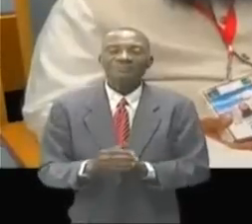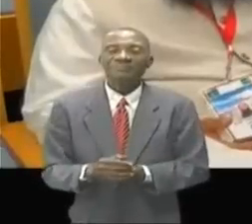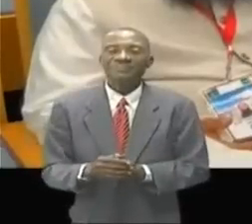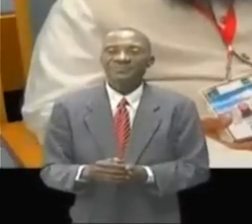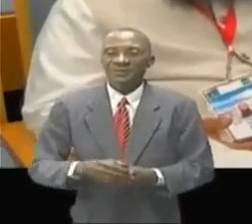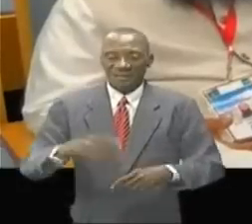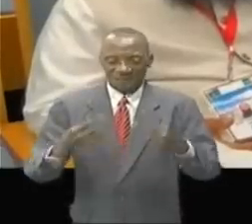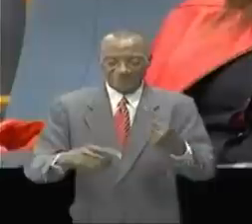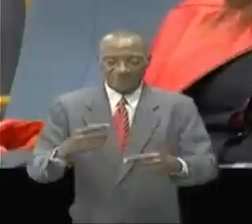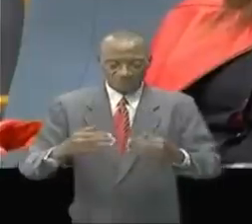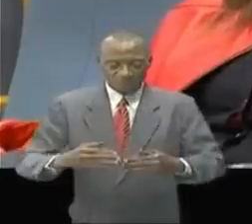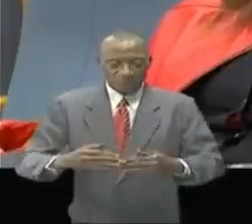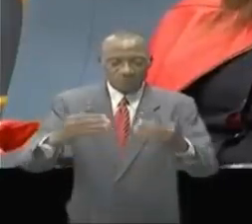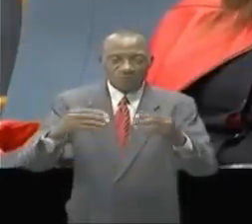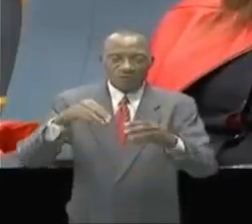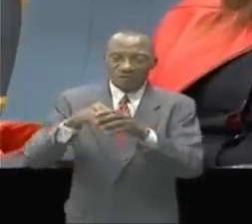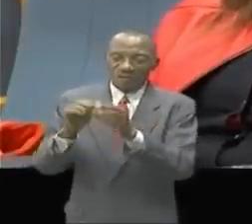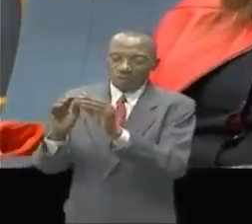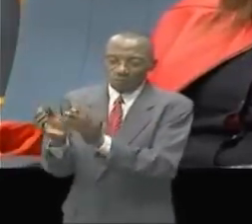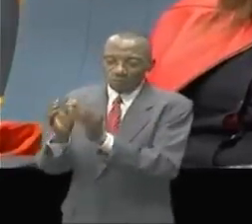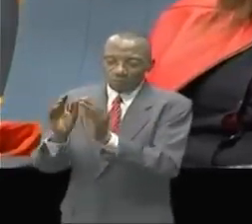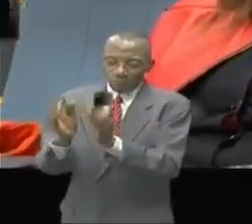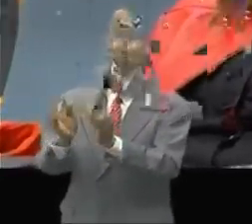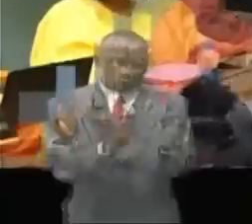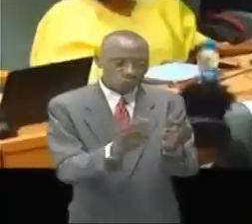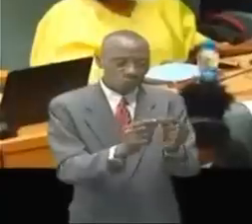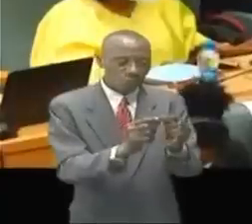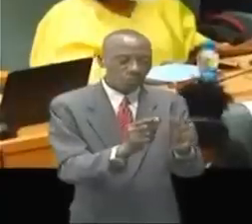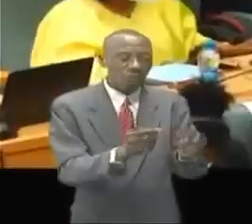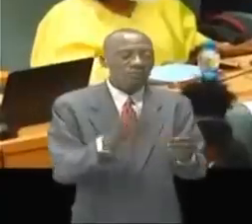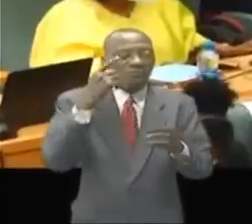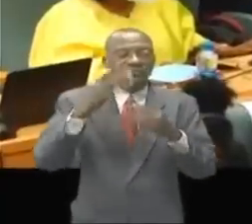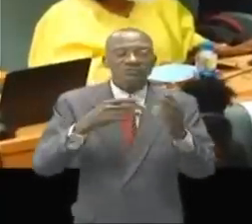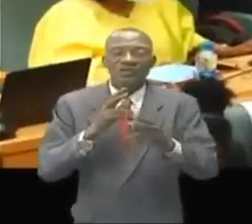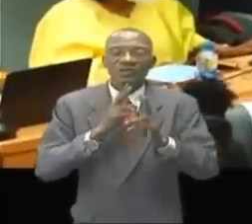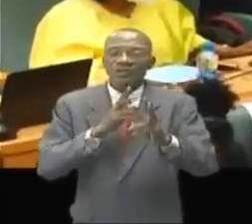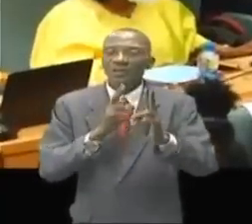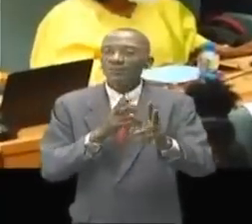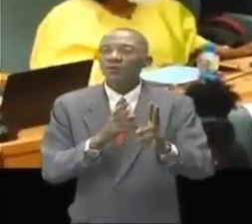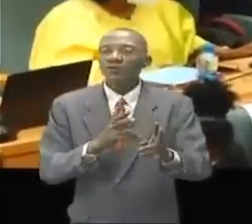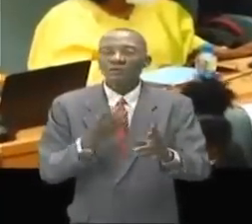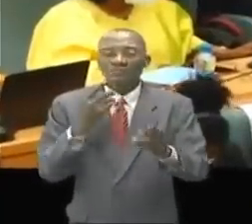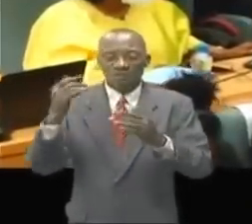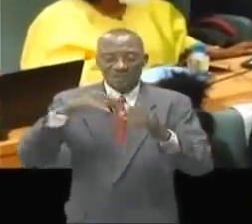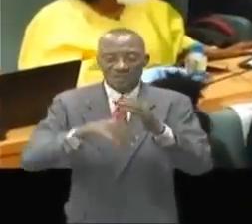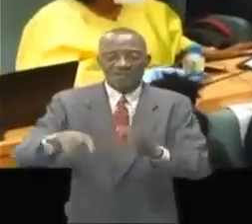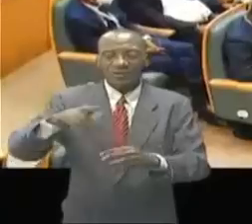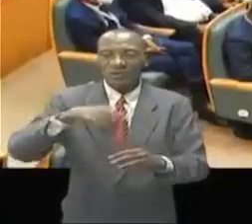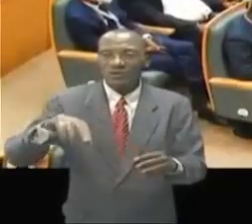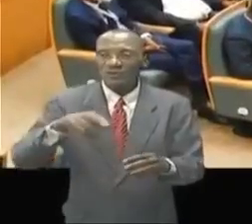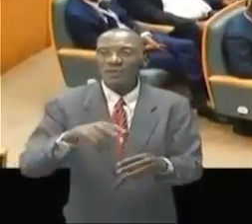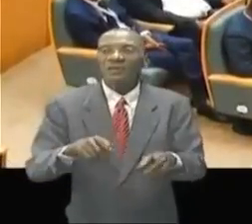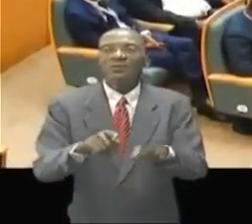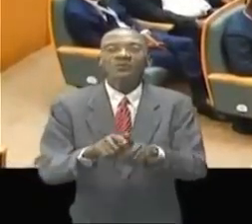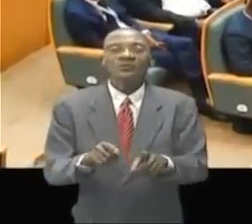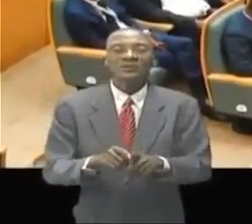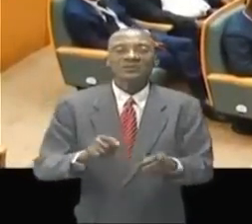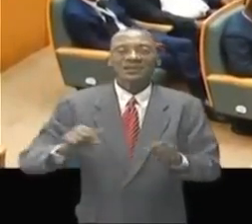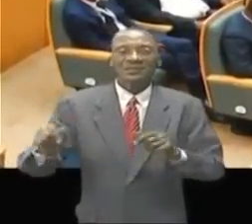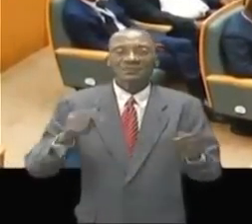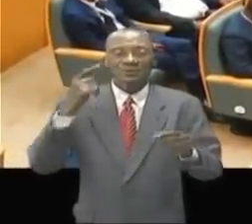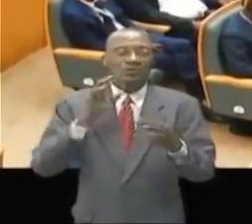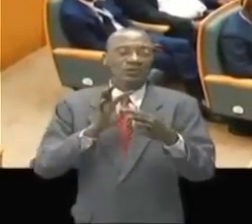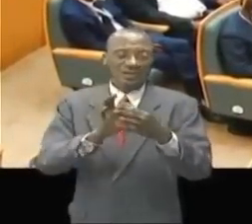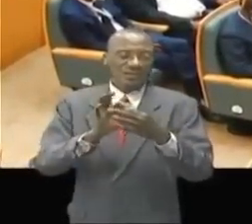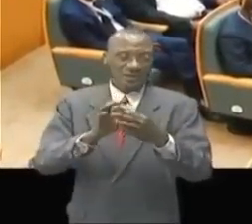suite poursuivies à huis clos pour la présentation du rapport sur l'état d'intégration régionale et l'examen des résultats des négociations en